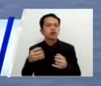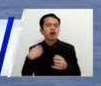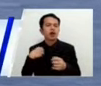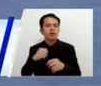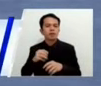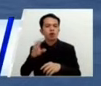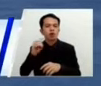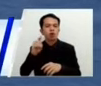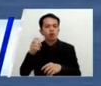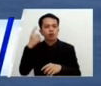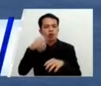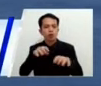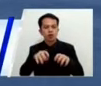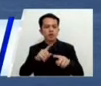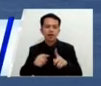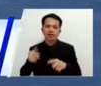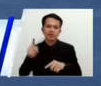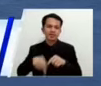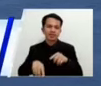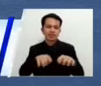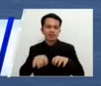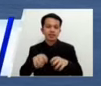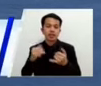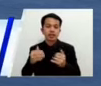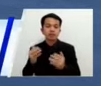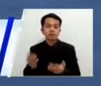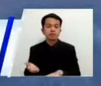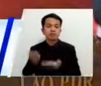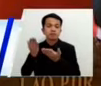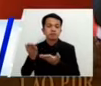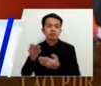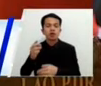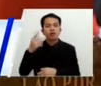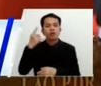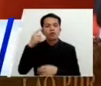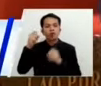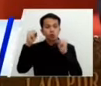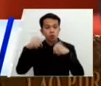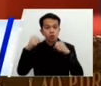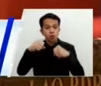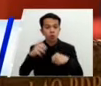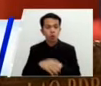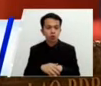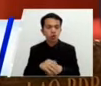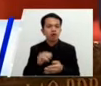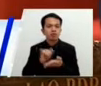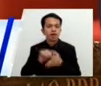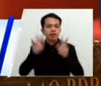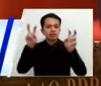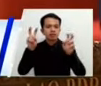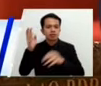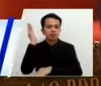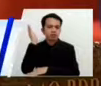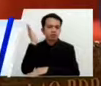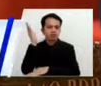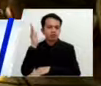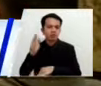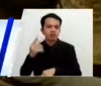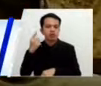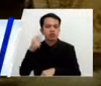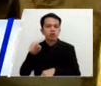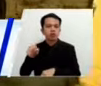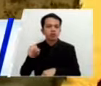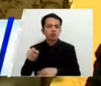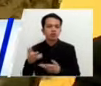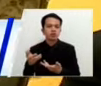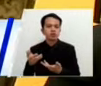hindi mabuo. Ang pagsulo ng consensus o pagkakasundo, siya pa rin tema ng Prime Minister ng Lao PDR sa kanyang talumpati sa harap ng